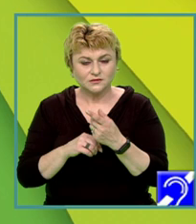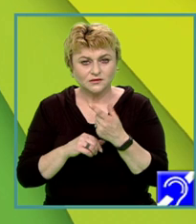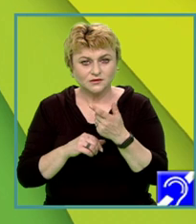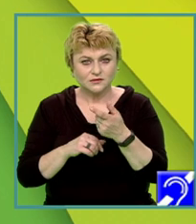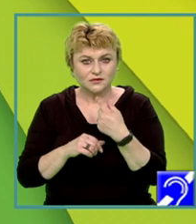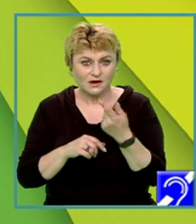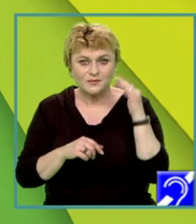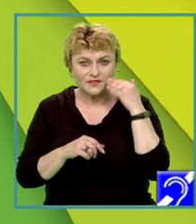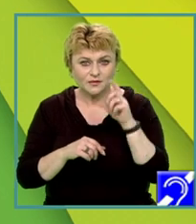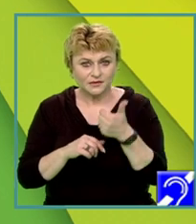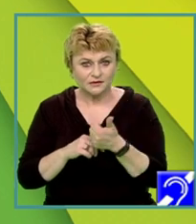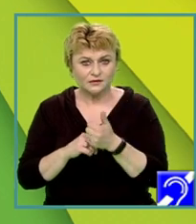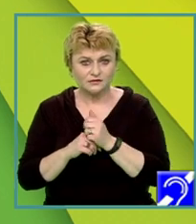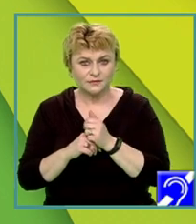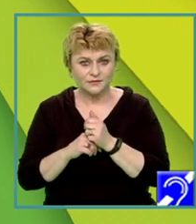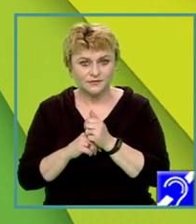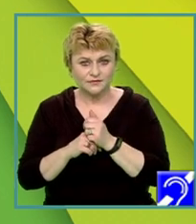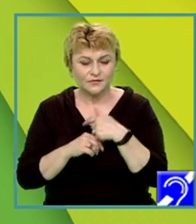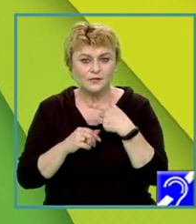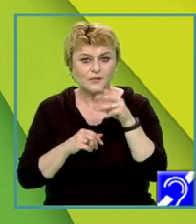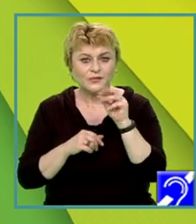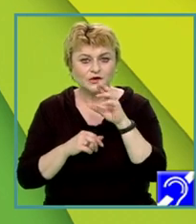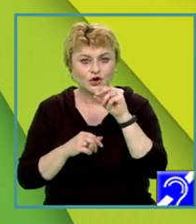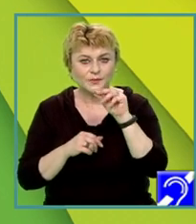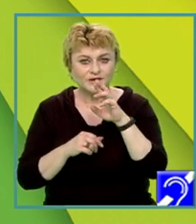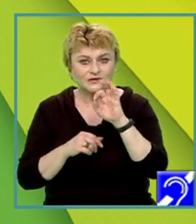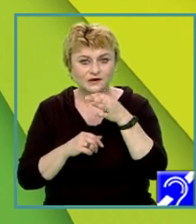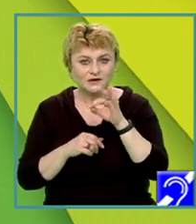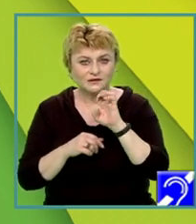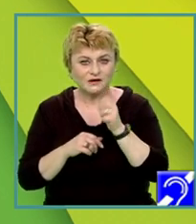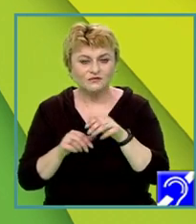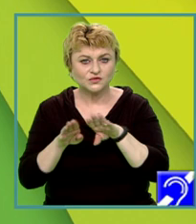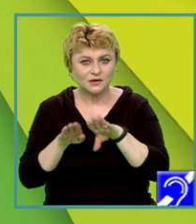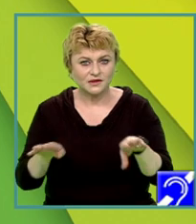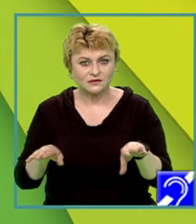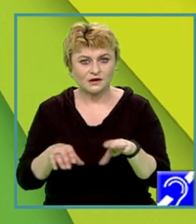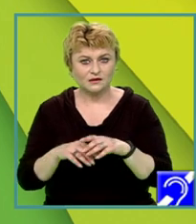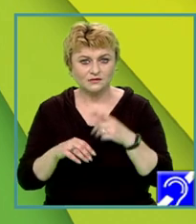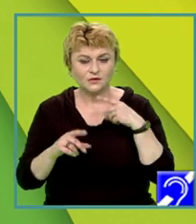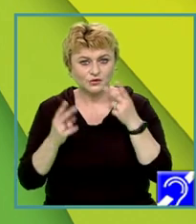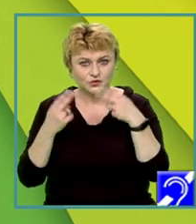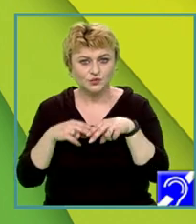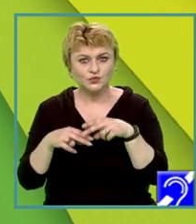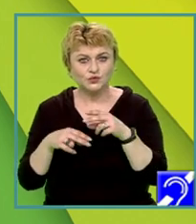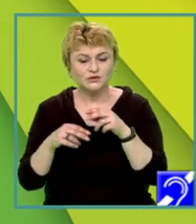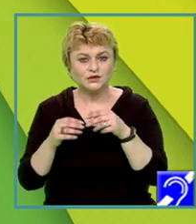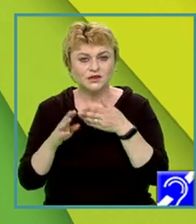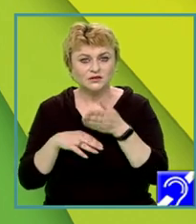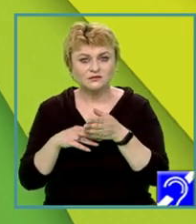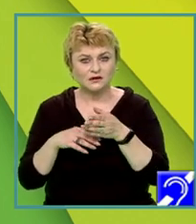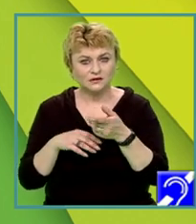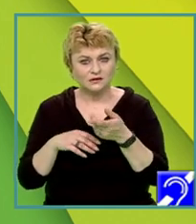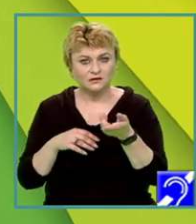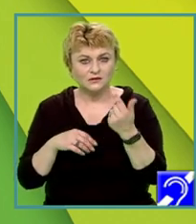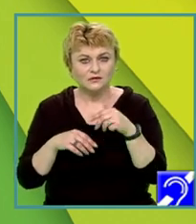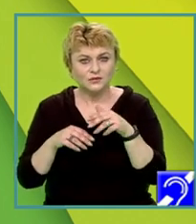ne amintim că în proprietatea fundamentală a unei proporții produsul dintre extrem este